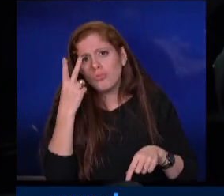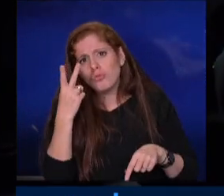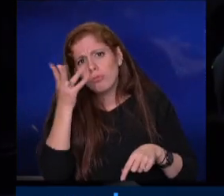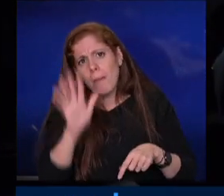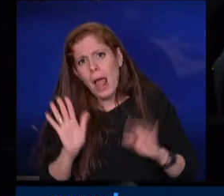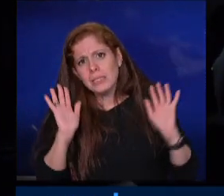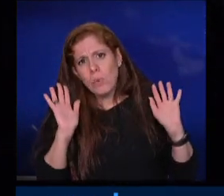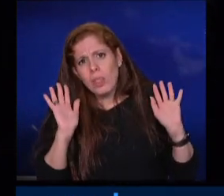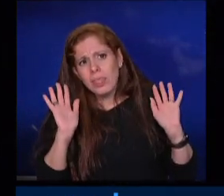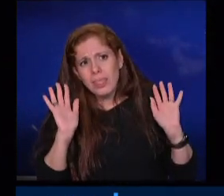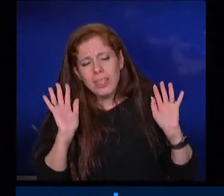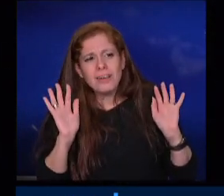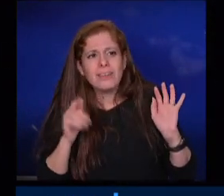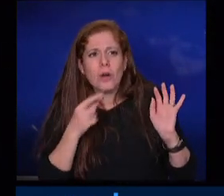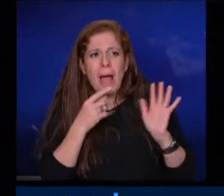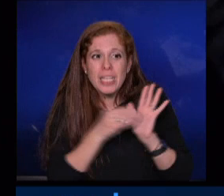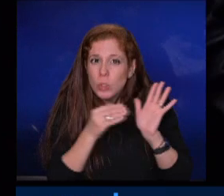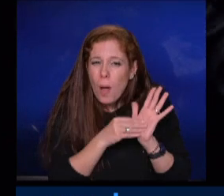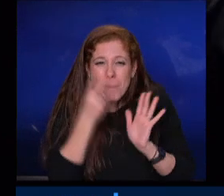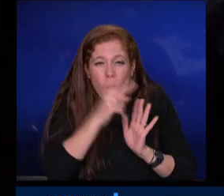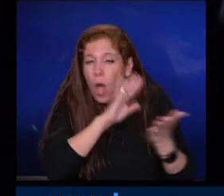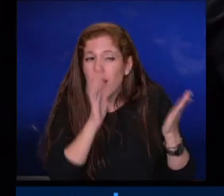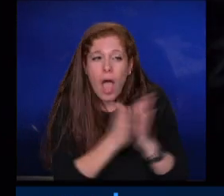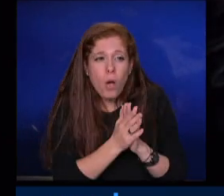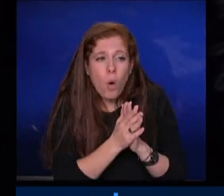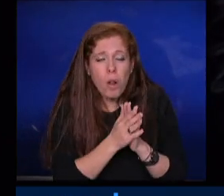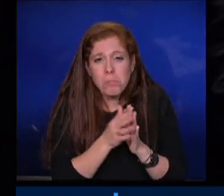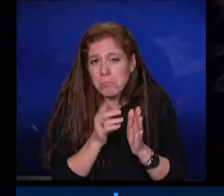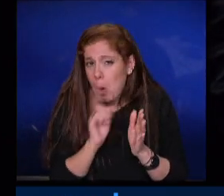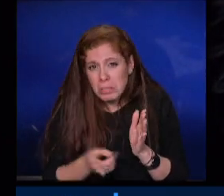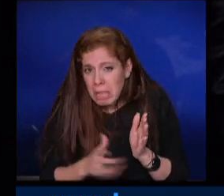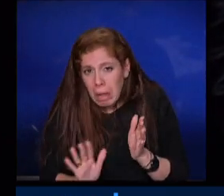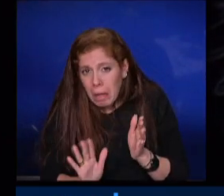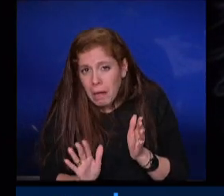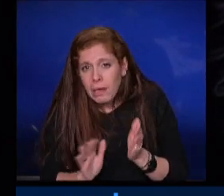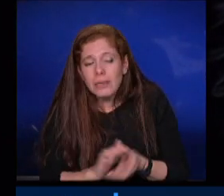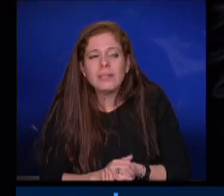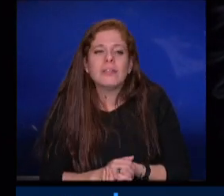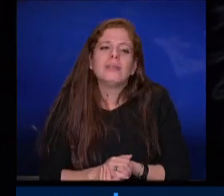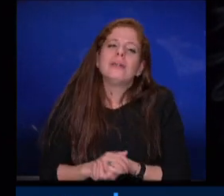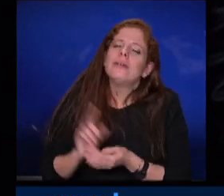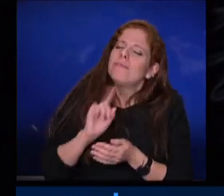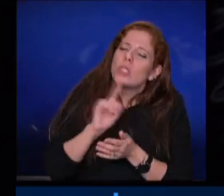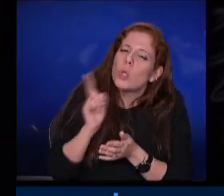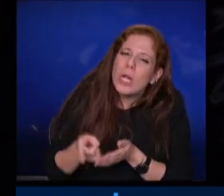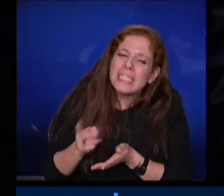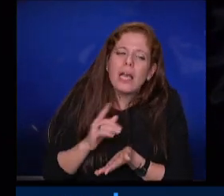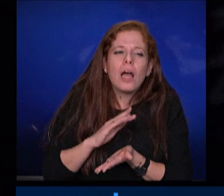שתי פלזמה. כלומר, הצורך הזה בלראות את הכל הוא התייתר? הוא לא התייתר, אני חושב שהוא